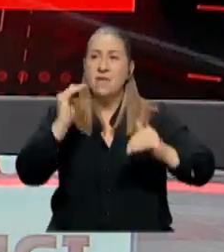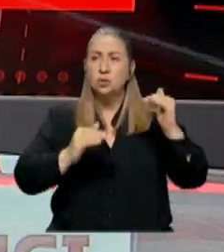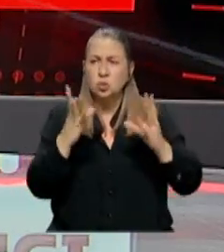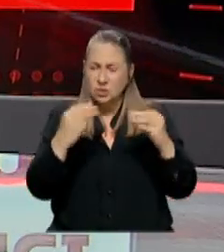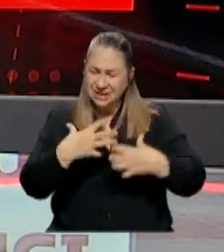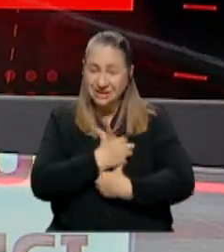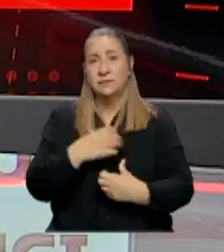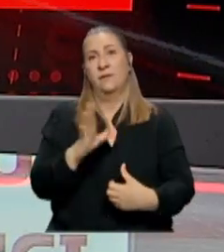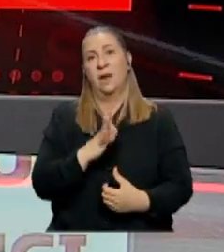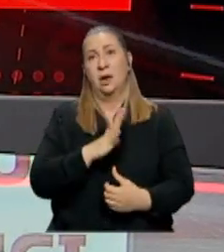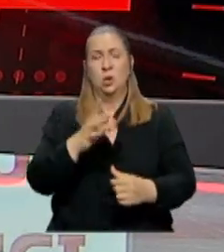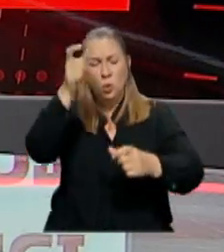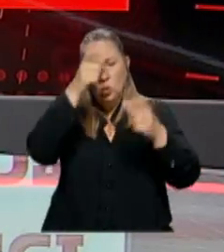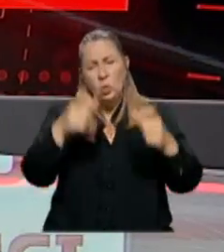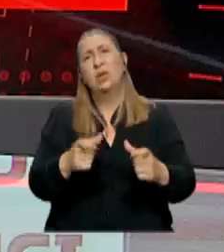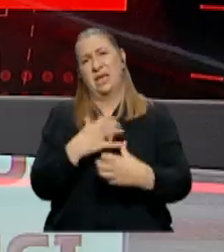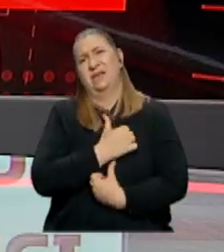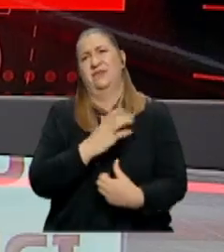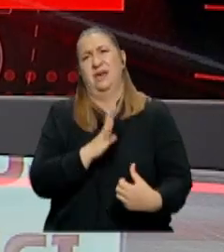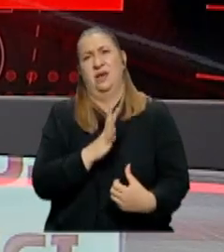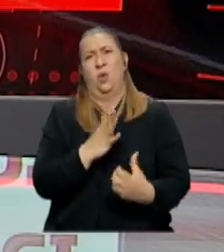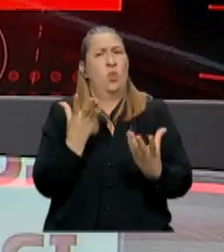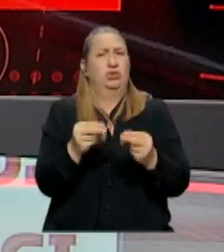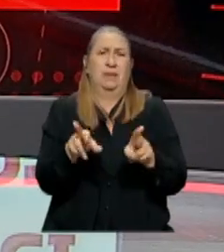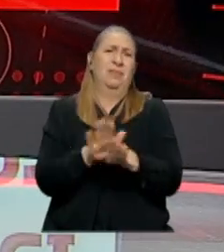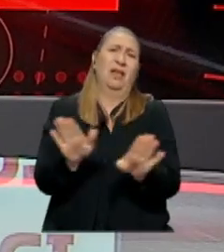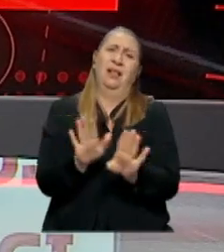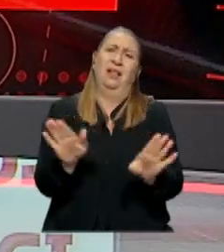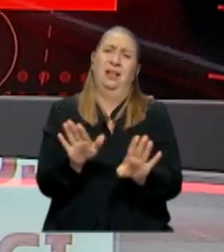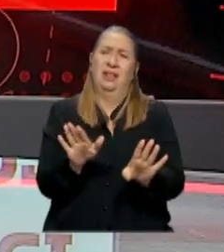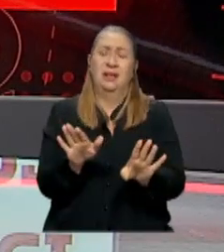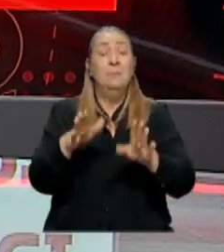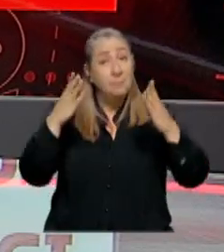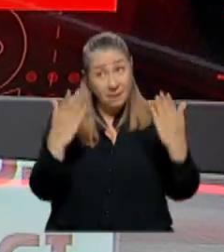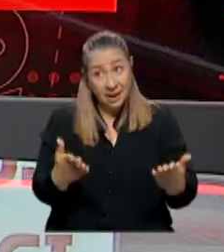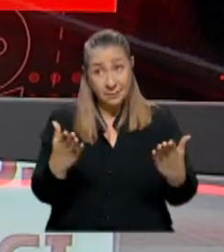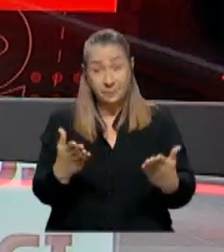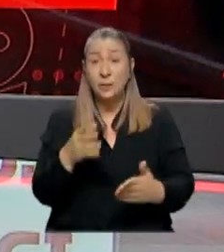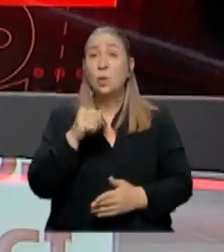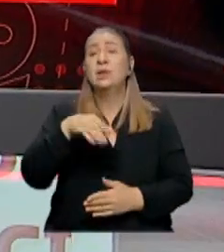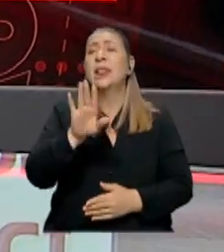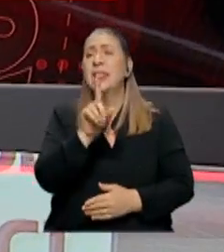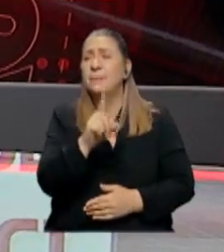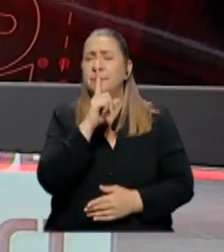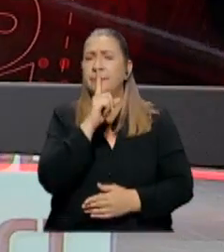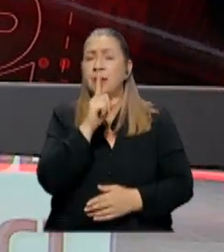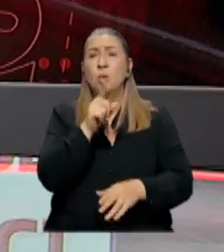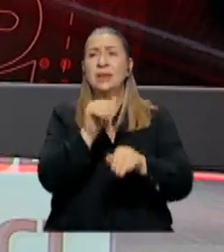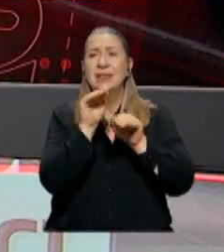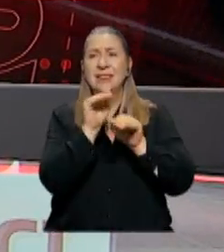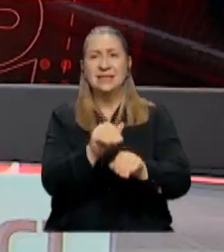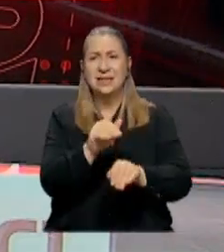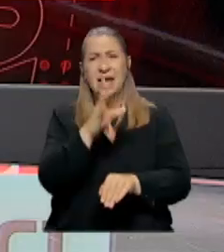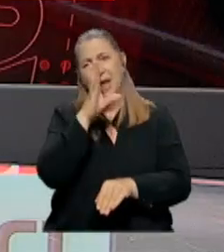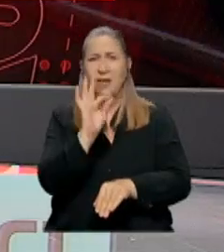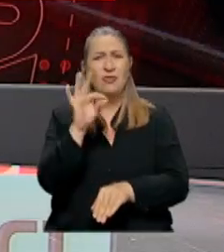ciddi sıkıntı yaşıyoruz. Türkiye'de yaşıyoruz. Olacak iş değil yani. Peki o değil de bu desteklemeden